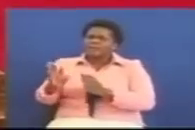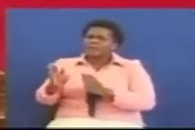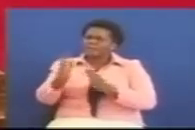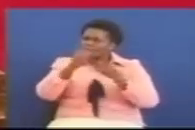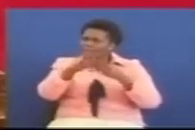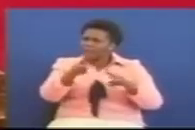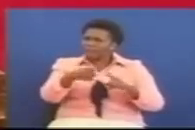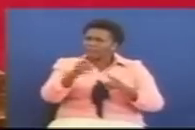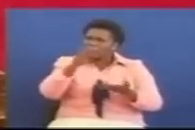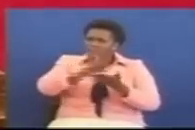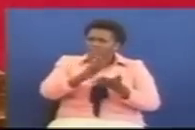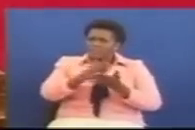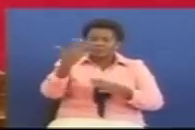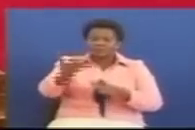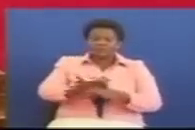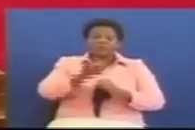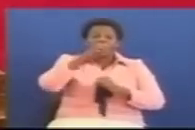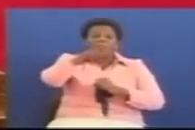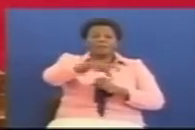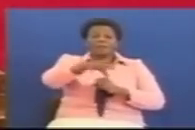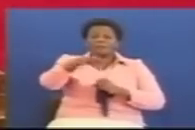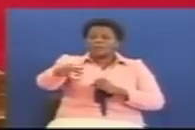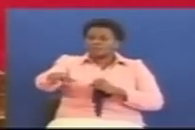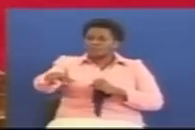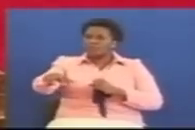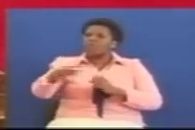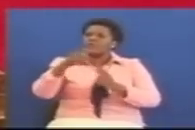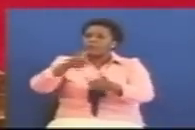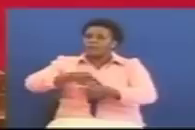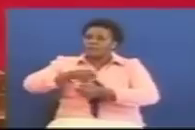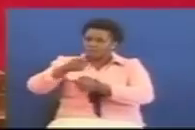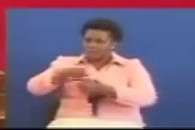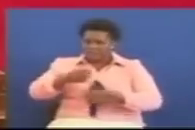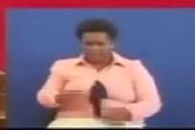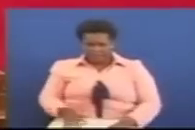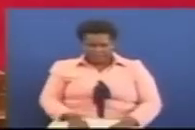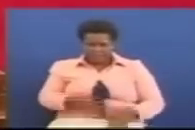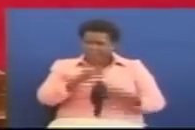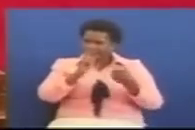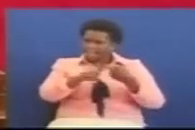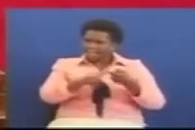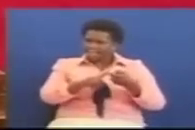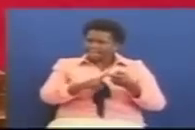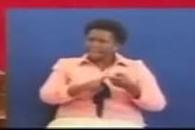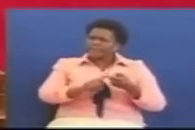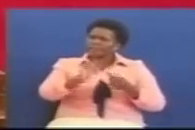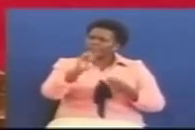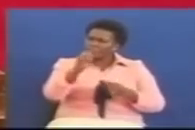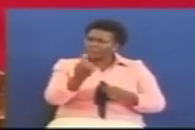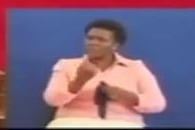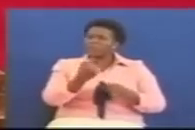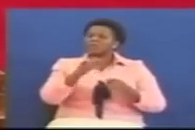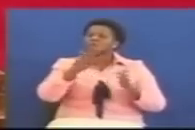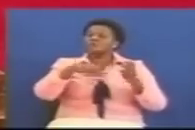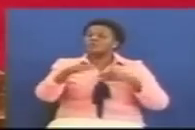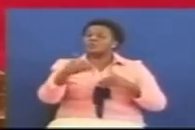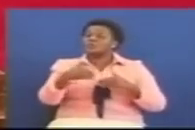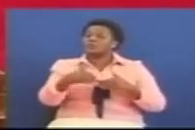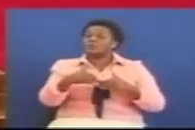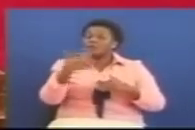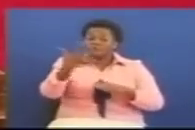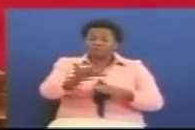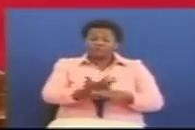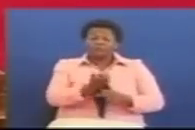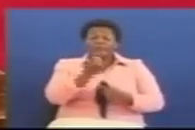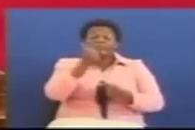wakulima wetu, kwanza tumeanza na mikakati ya kupata institutional buyers, na nyinyi ni mashahidi Mheshimiwa